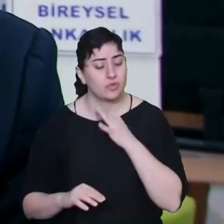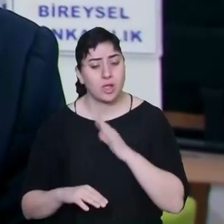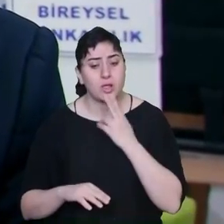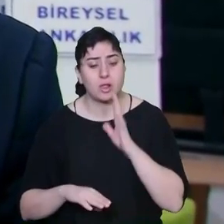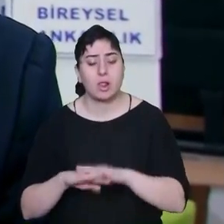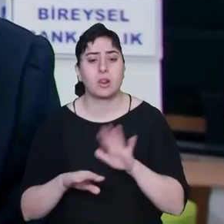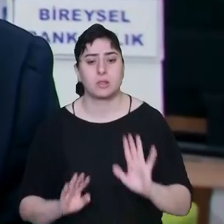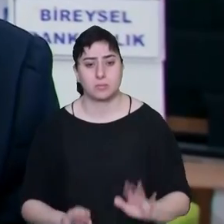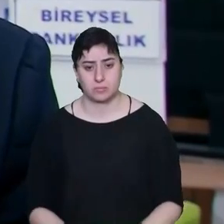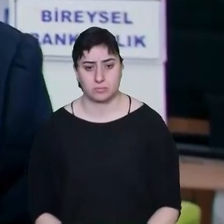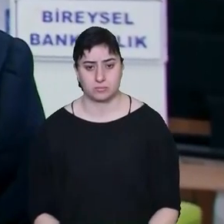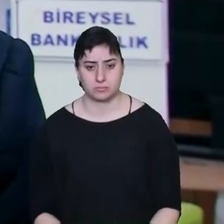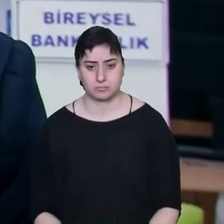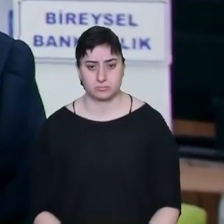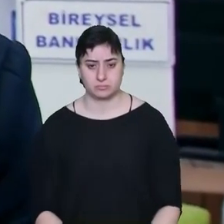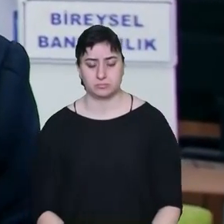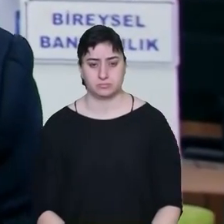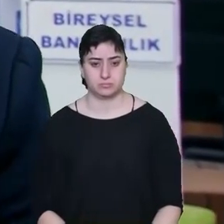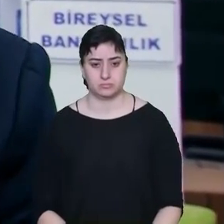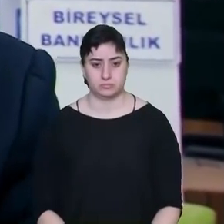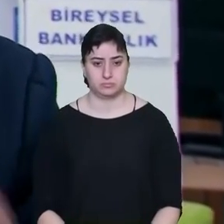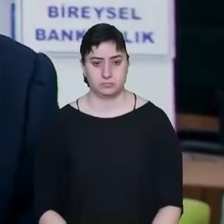Sakın karıma bir şey yapmayın, bakın.